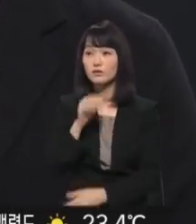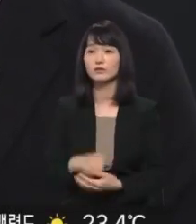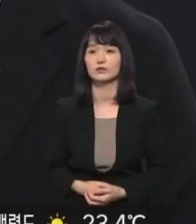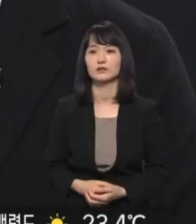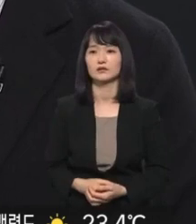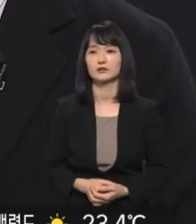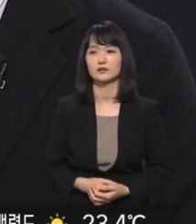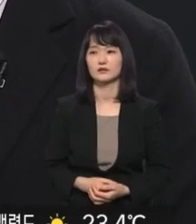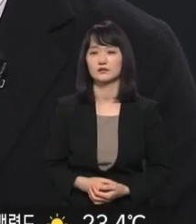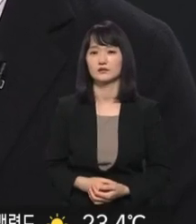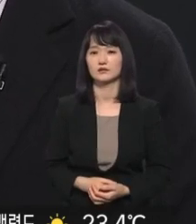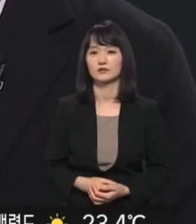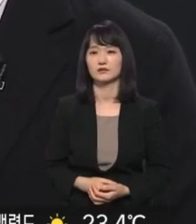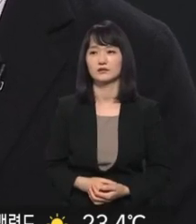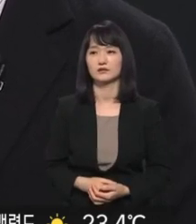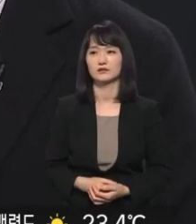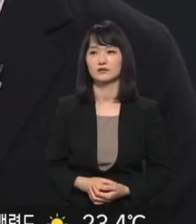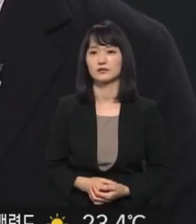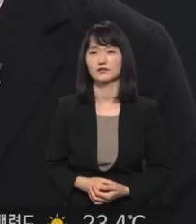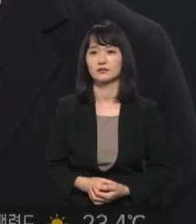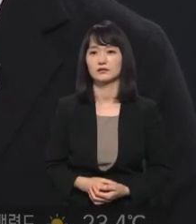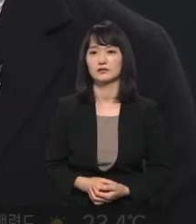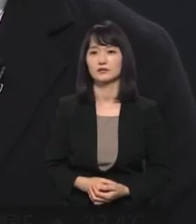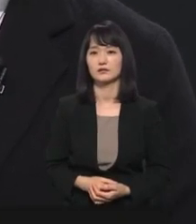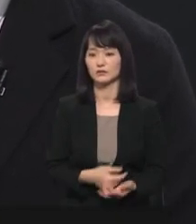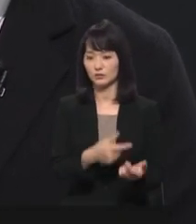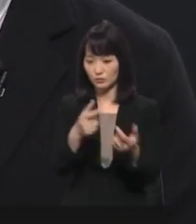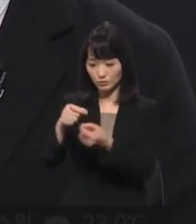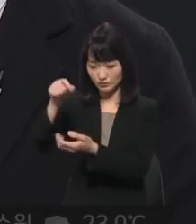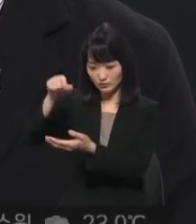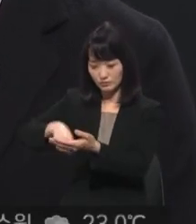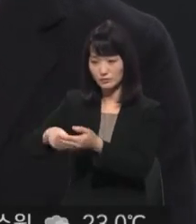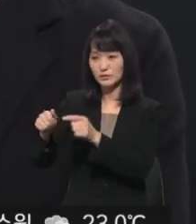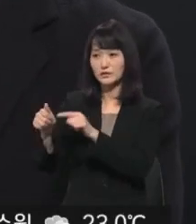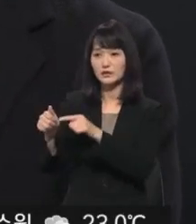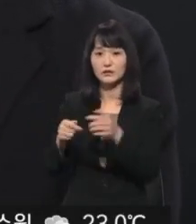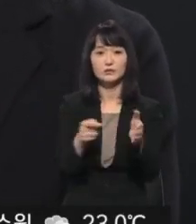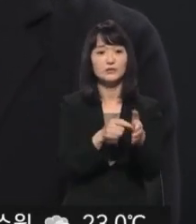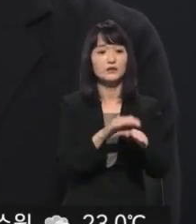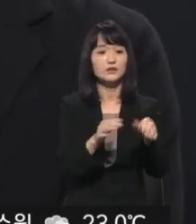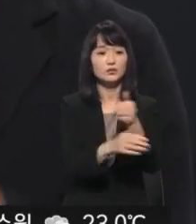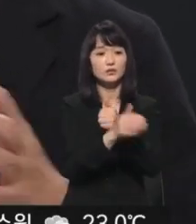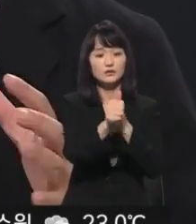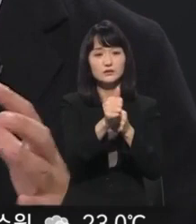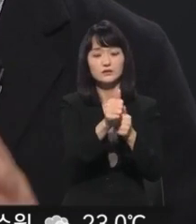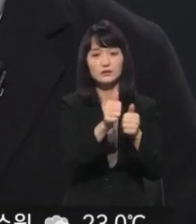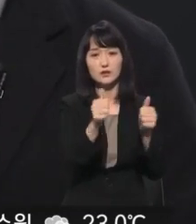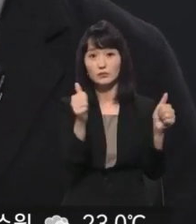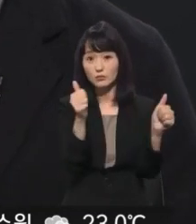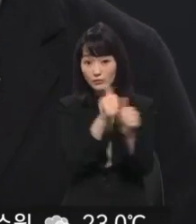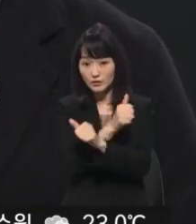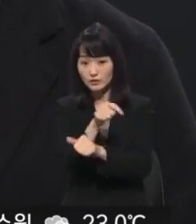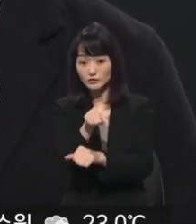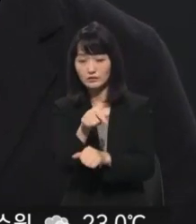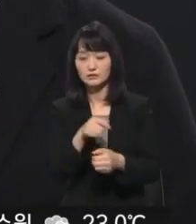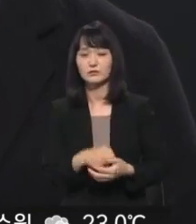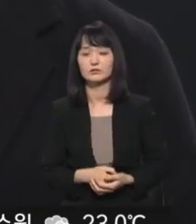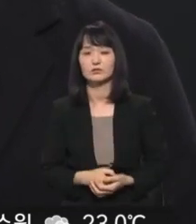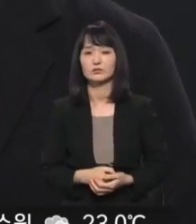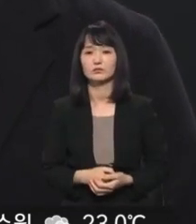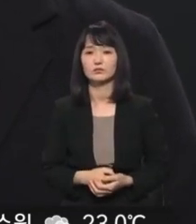똑같은 판사에게 업업 우리는 게 저희가 적법한 포스 비디오를 하겠다 고 말씀하시는 건 여기에 대통령까지 가세를 하시는